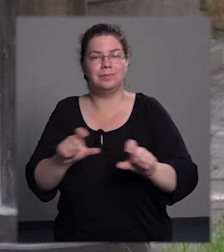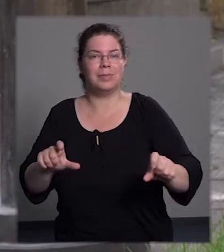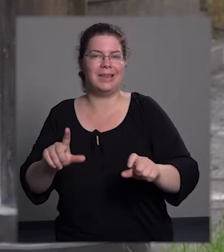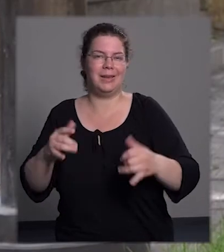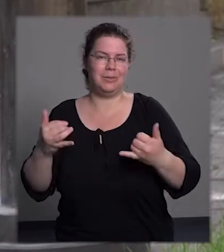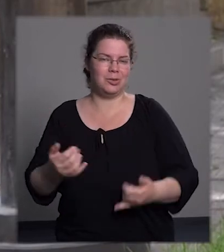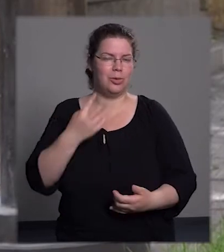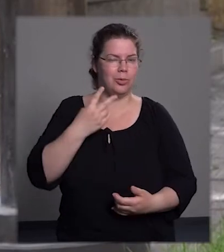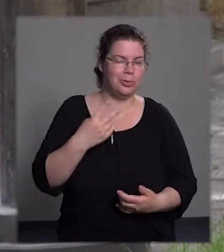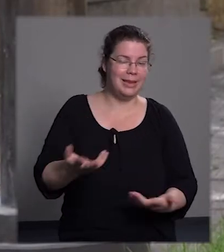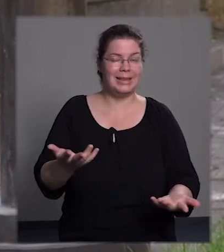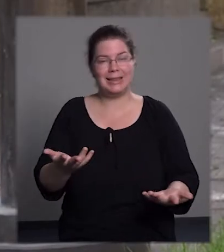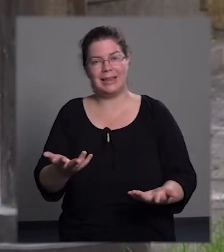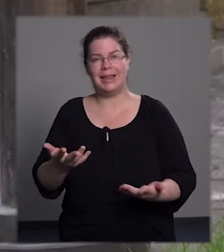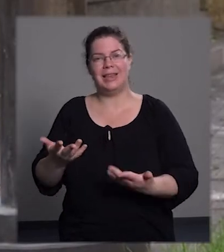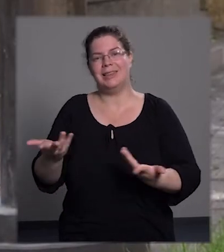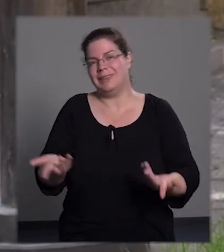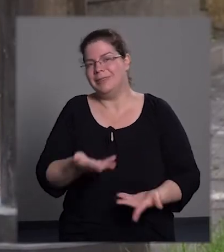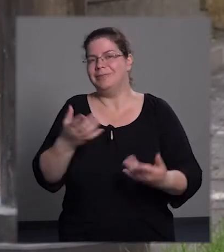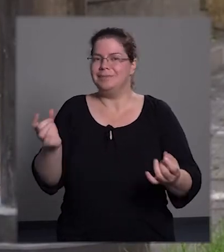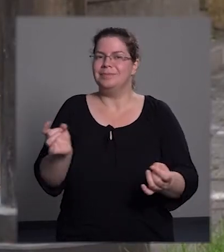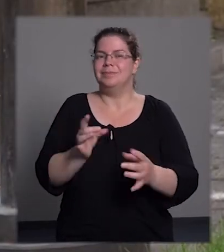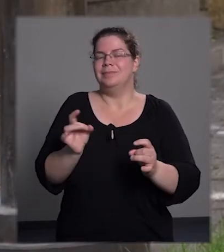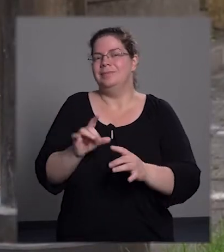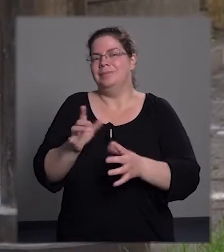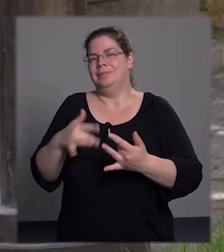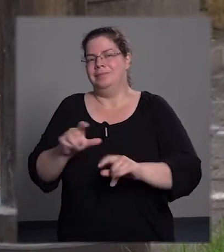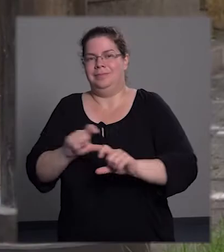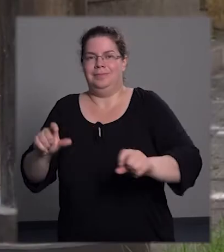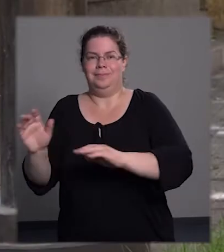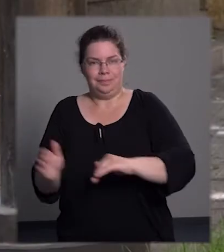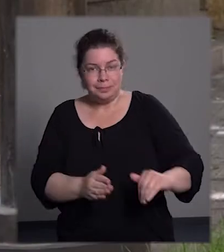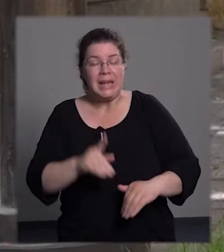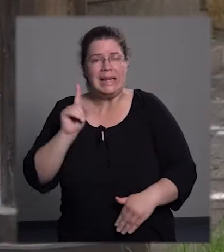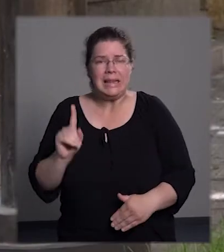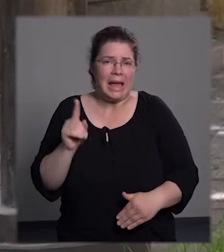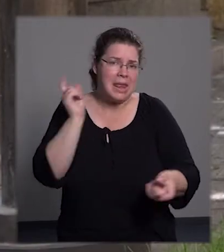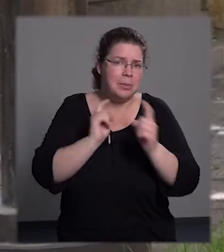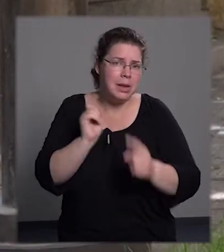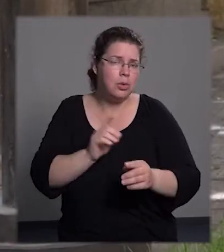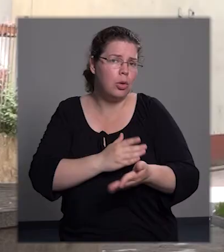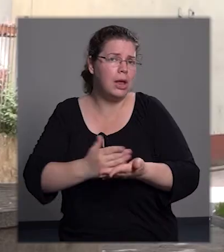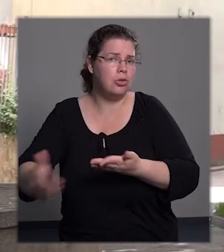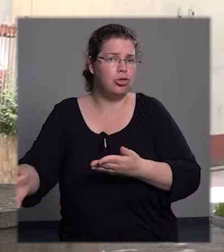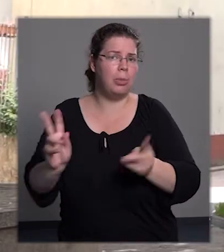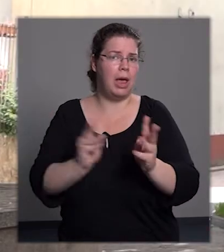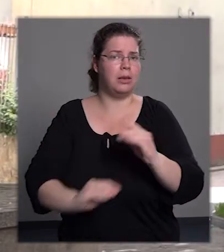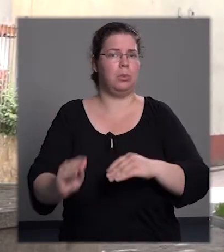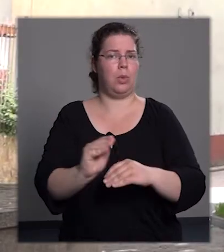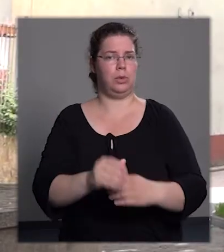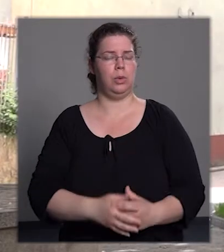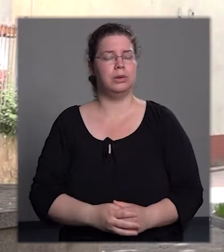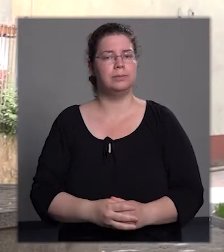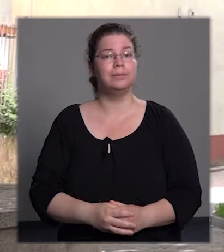ki, hogy ezt elvitte ez a vírus, de reméljük, hogy majd azért a későbbiekben pótolható lesz.